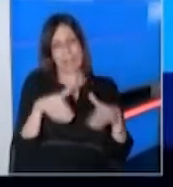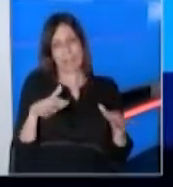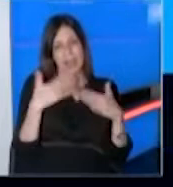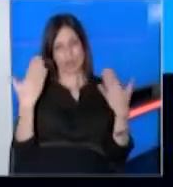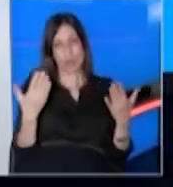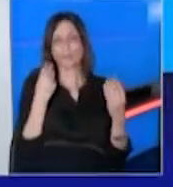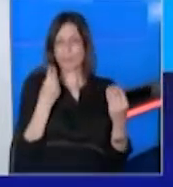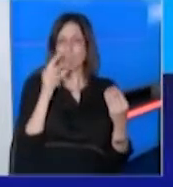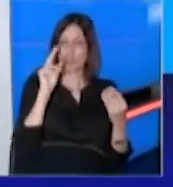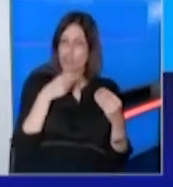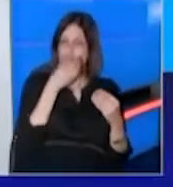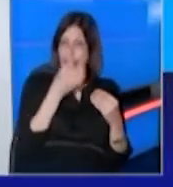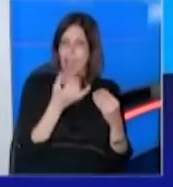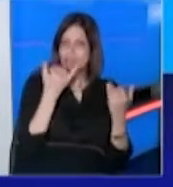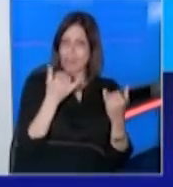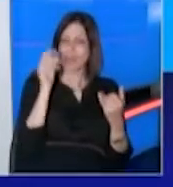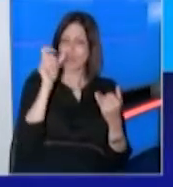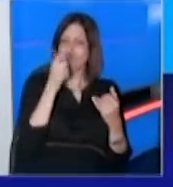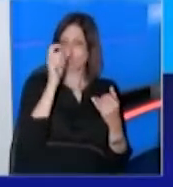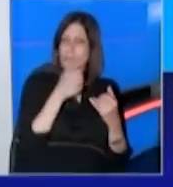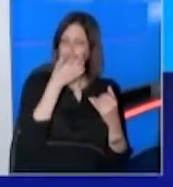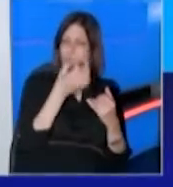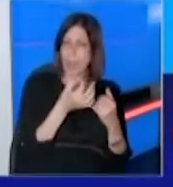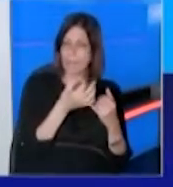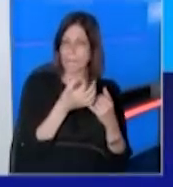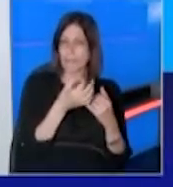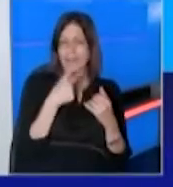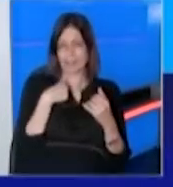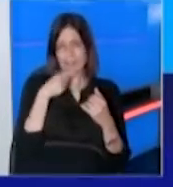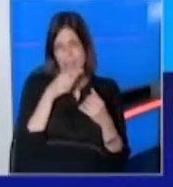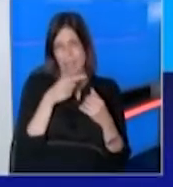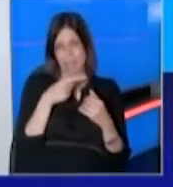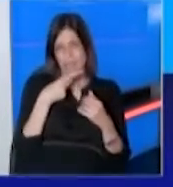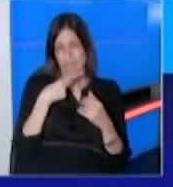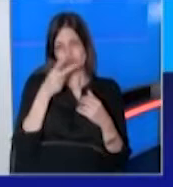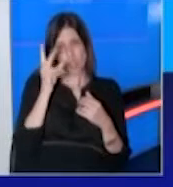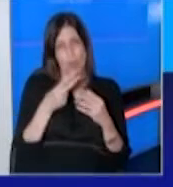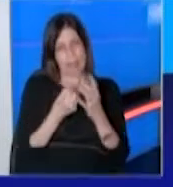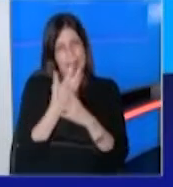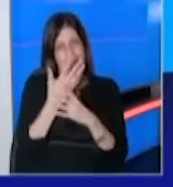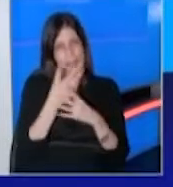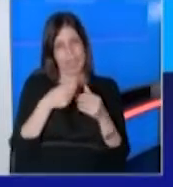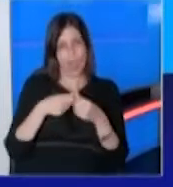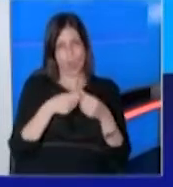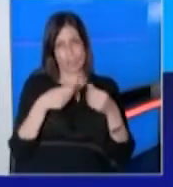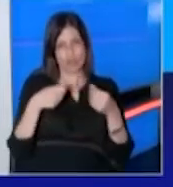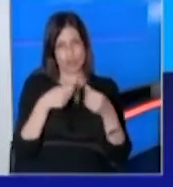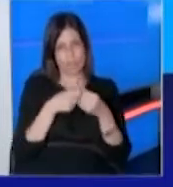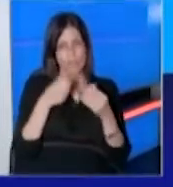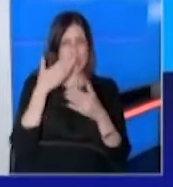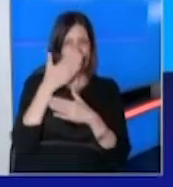שאלה, שנייה, כי עכשיו אנשים שואלים, אתה יודע, אני ואתה יכולים להקים אגודה שיתופית ולהיכנס לוועדת